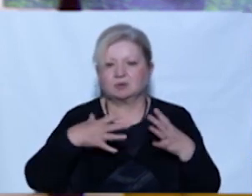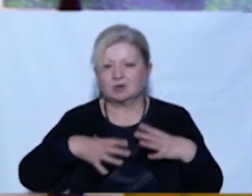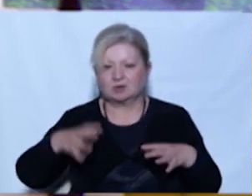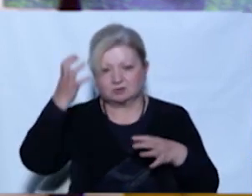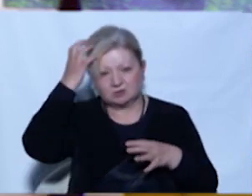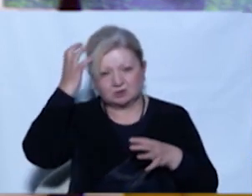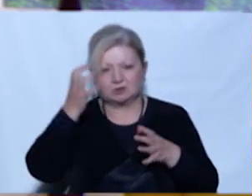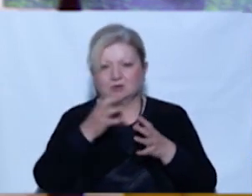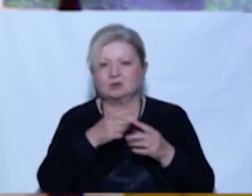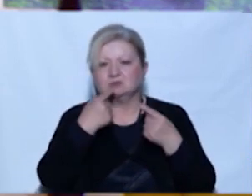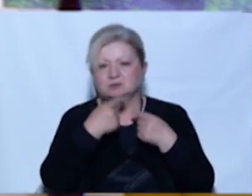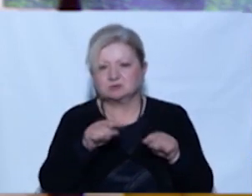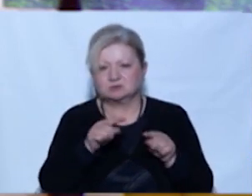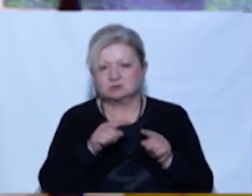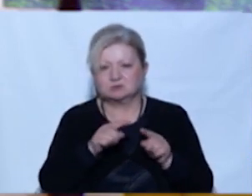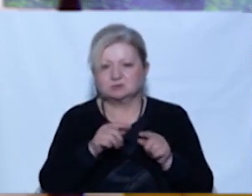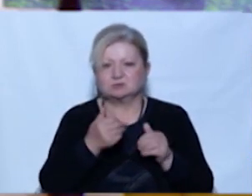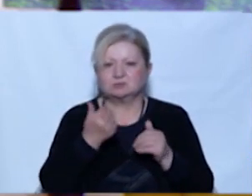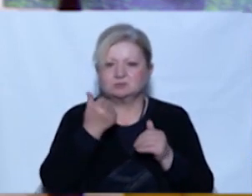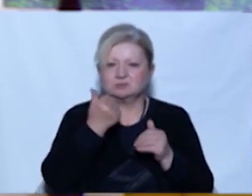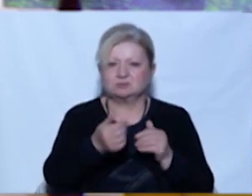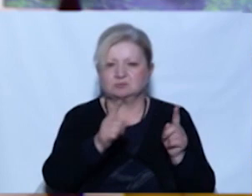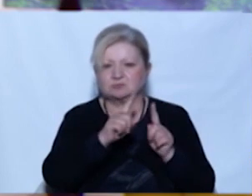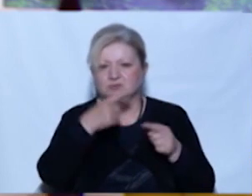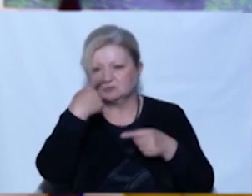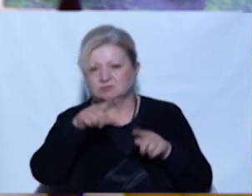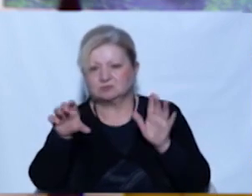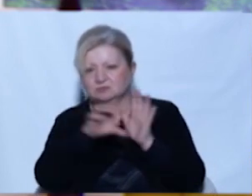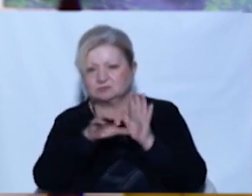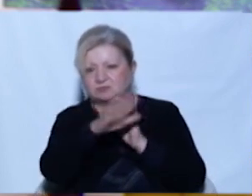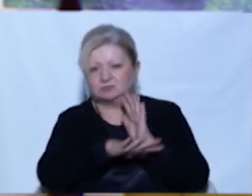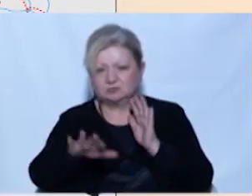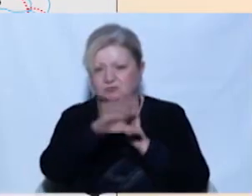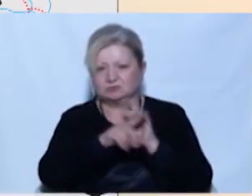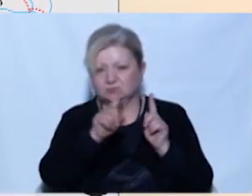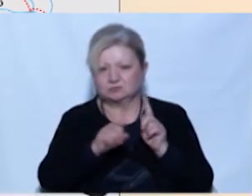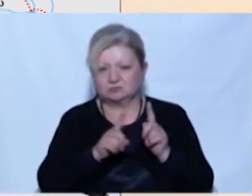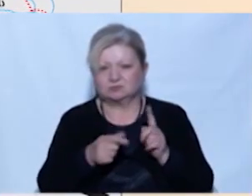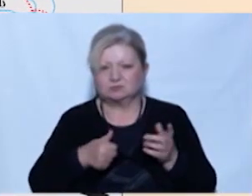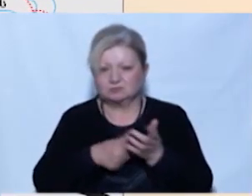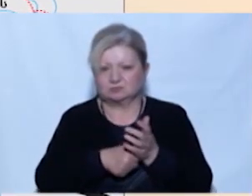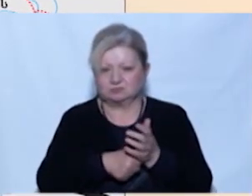ქართლკახეთს სხვა მისცამი დაქვემდებარებული ტერიტორიების გამორჩილებაში.